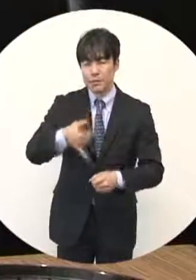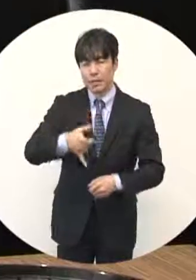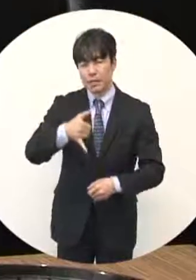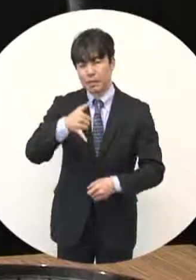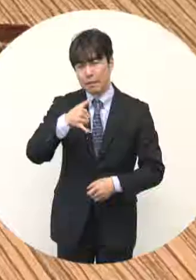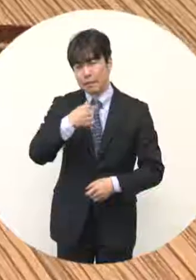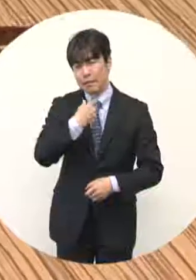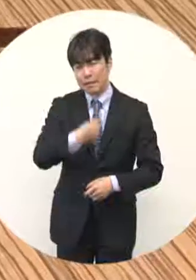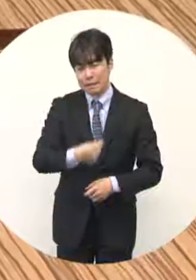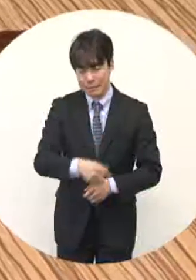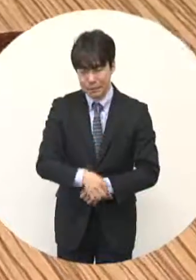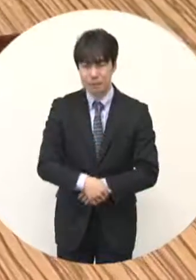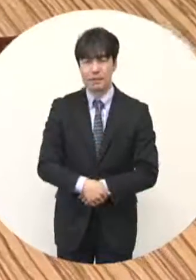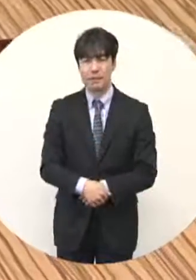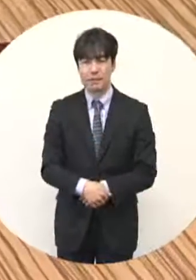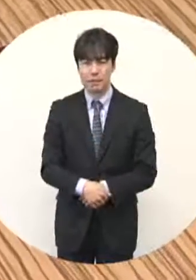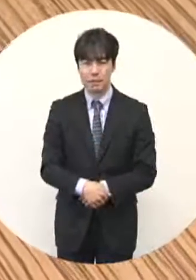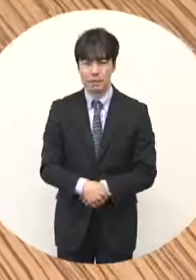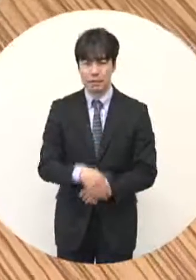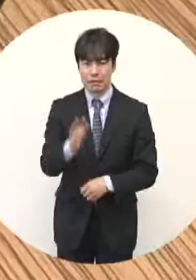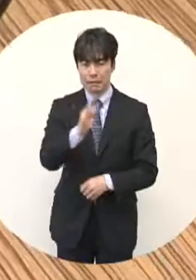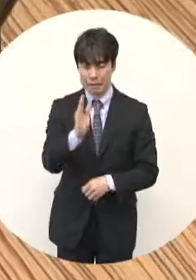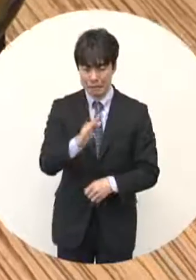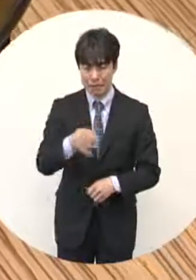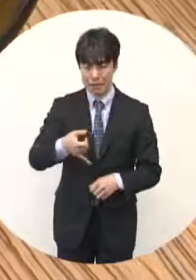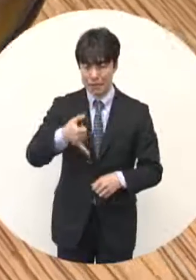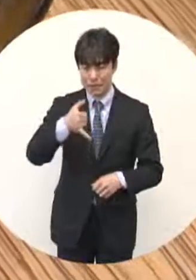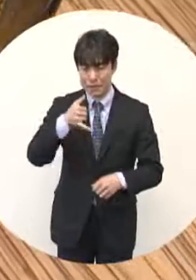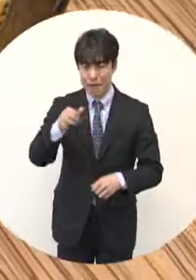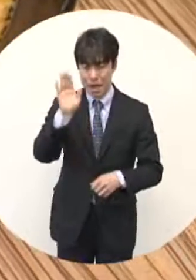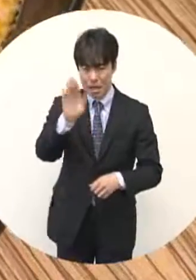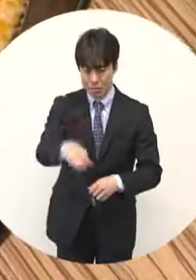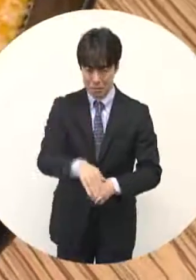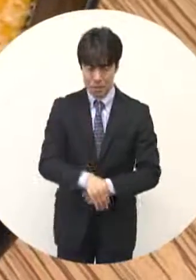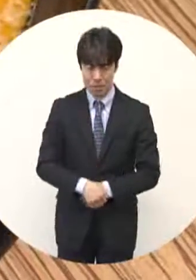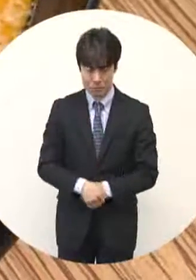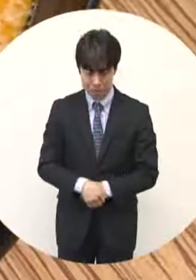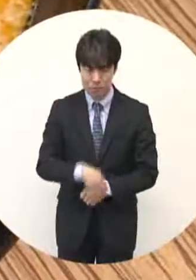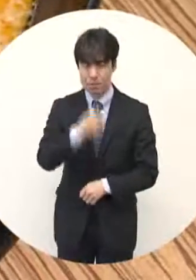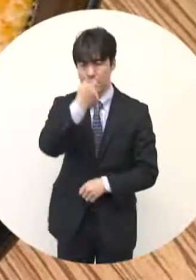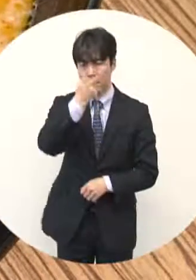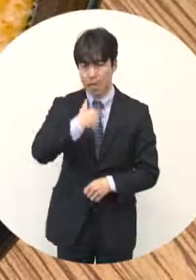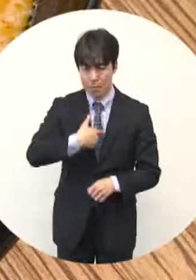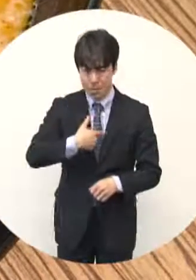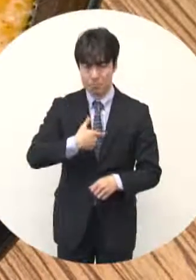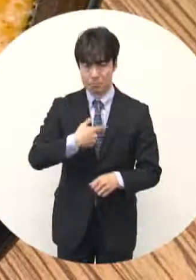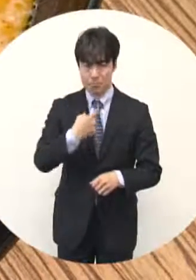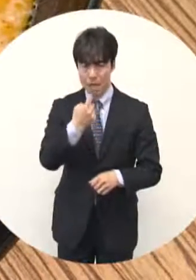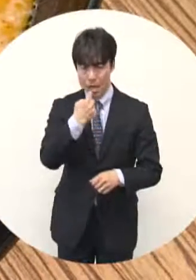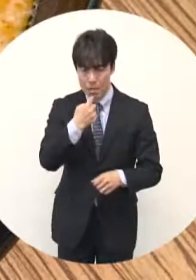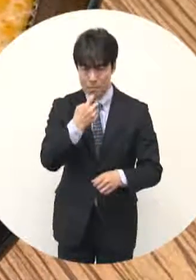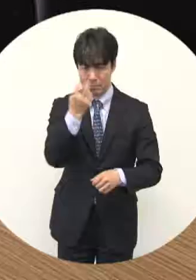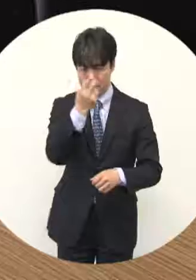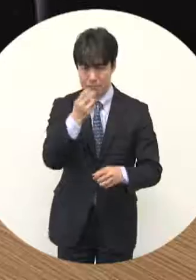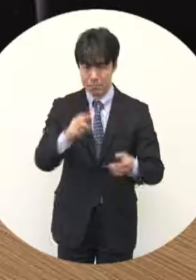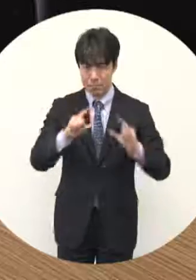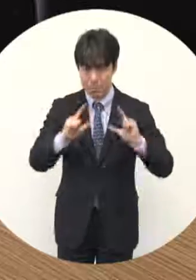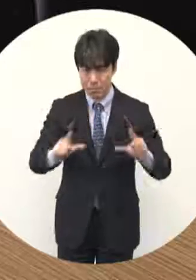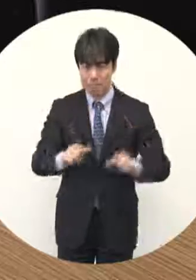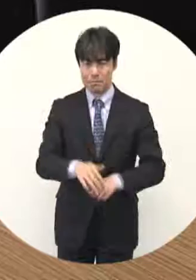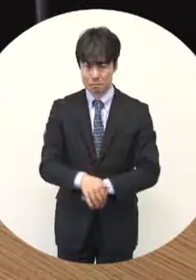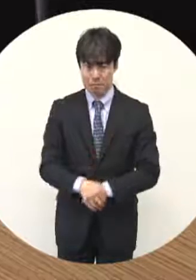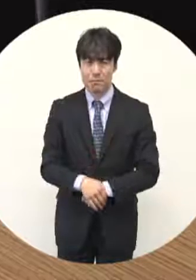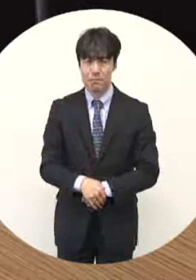ね。 小沢調査員、ビールは後にして熱烈担々麺の味を聞かせて。